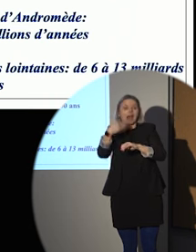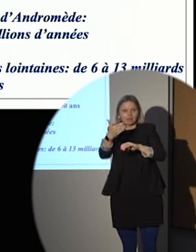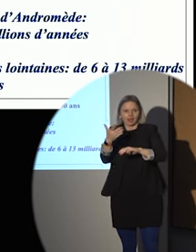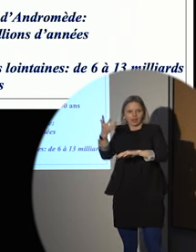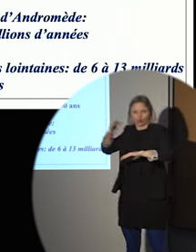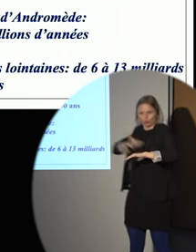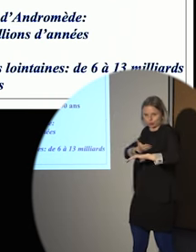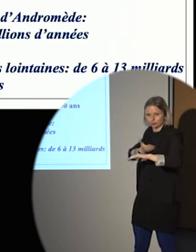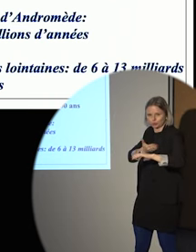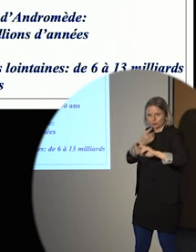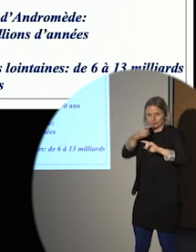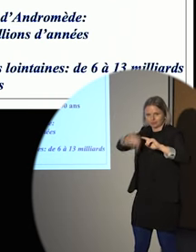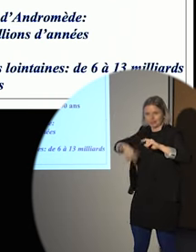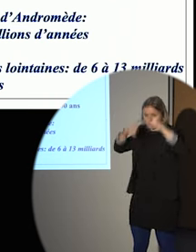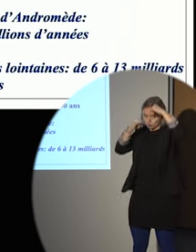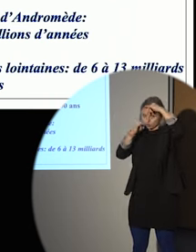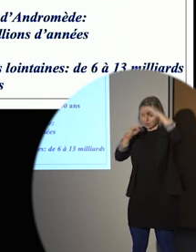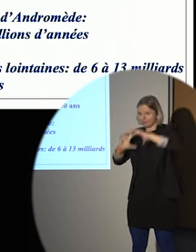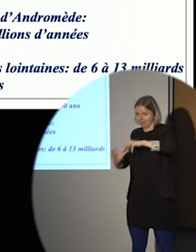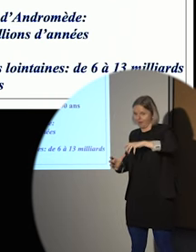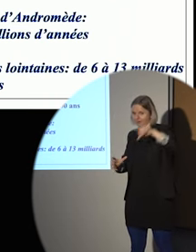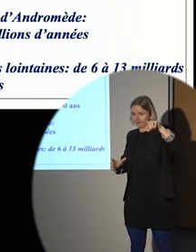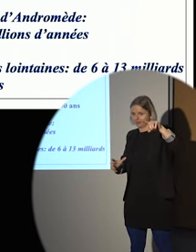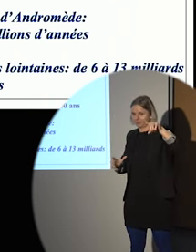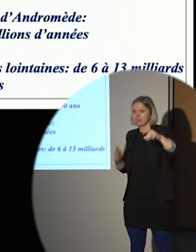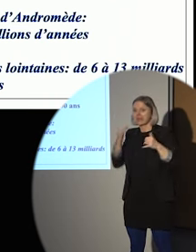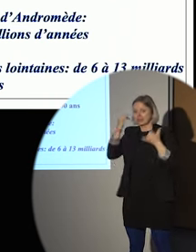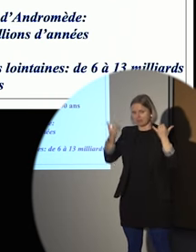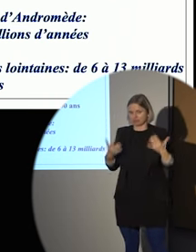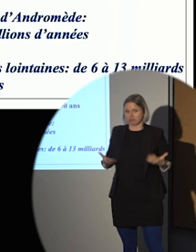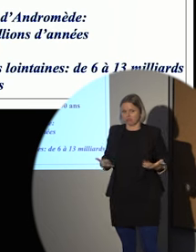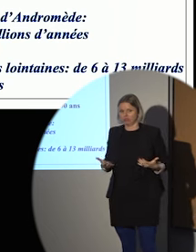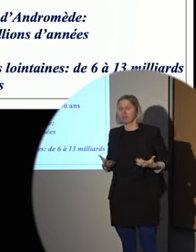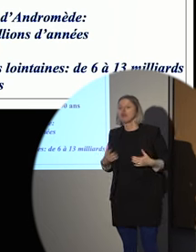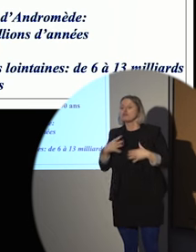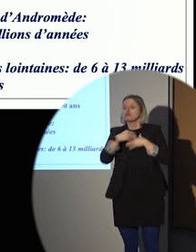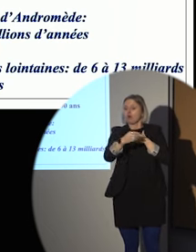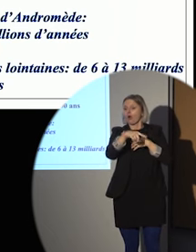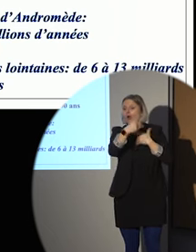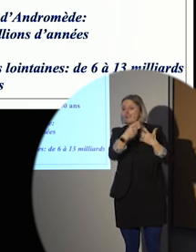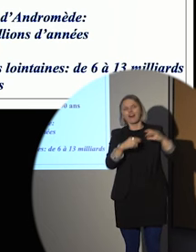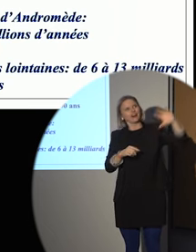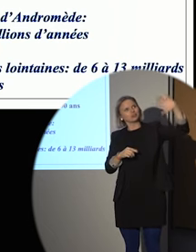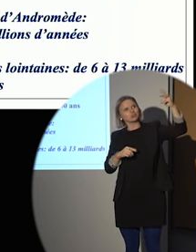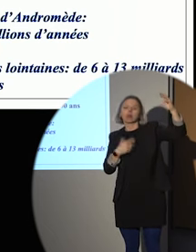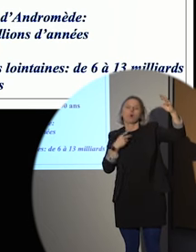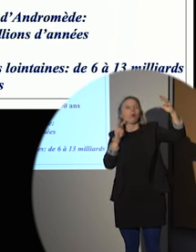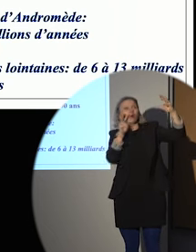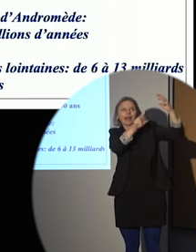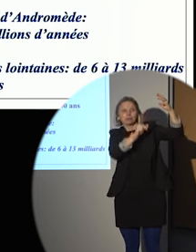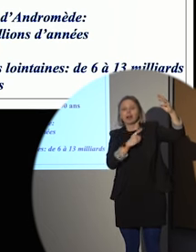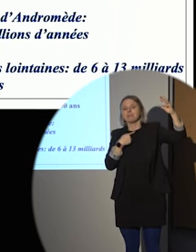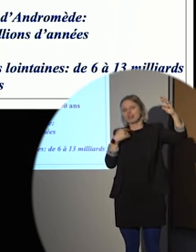on peut s'en sortir. Mais vous voyez, par exemple, le Soleil, quand vous regardez, je ne vous conseille pas trop de le regarder, hein, mais quand